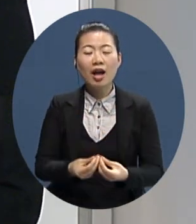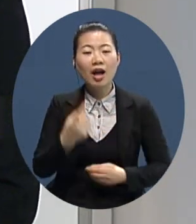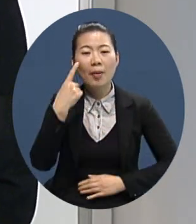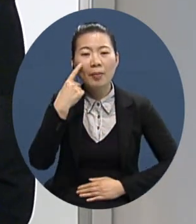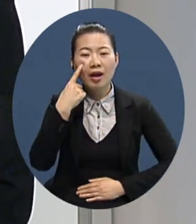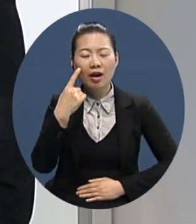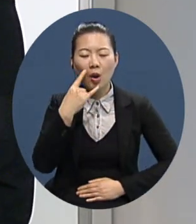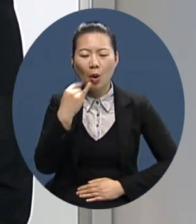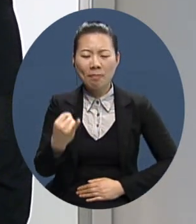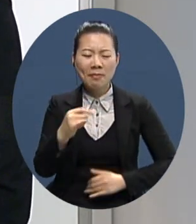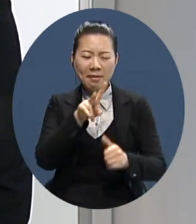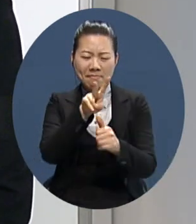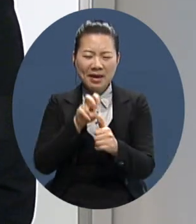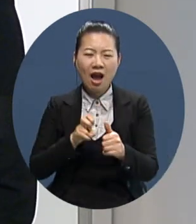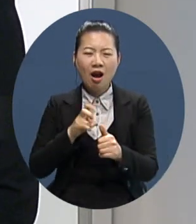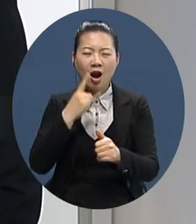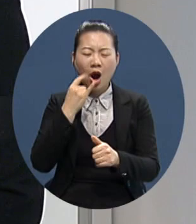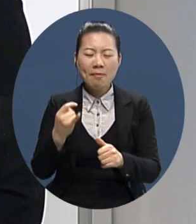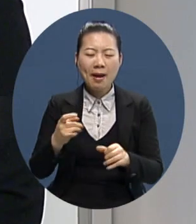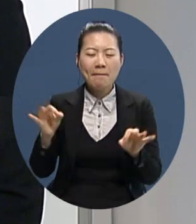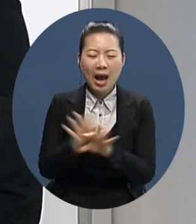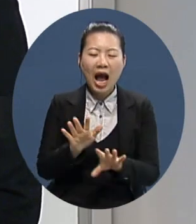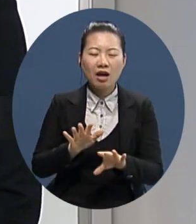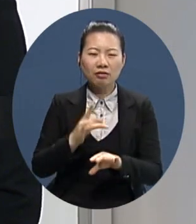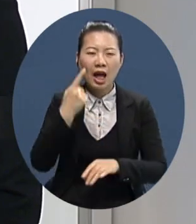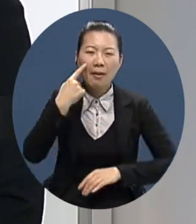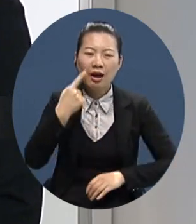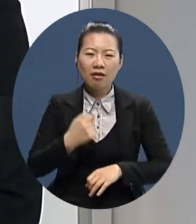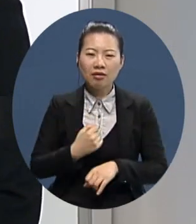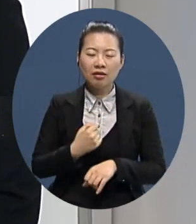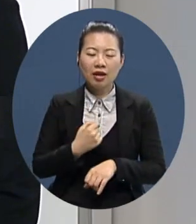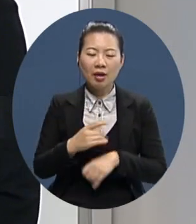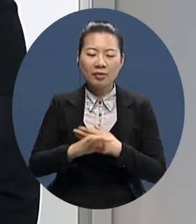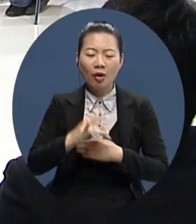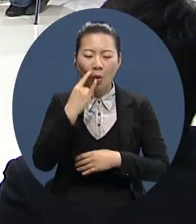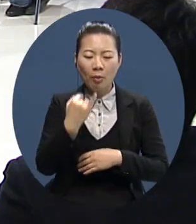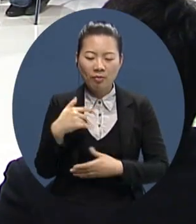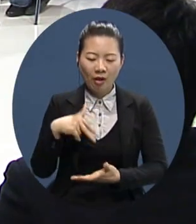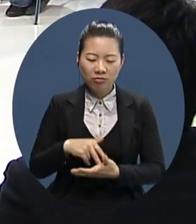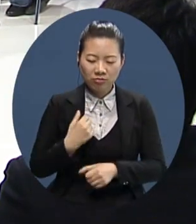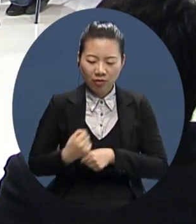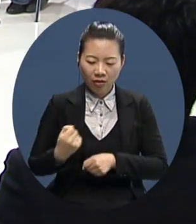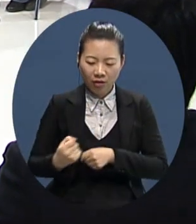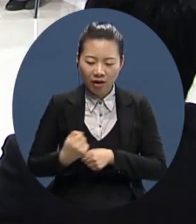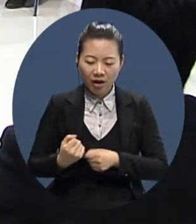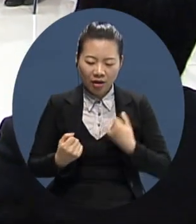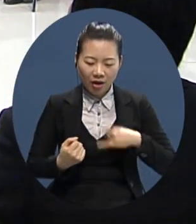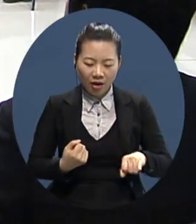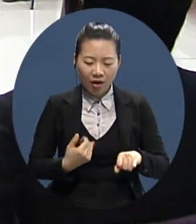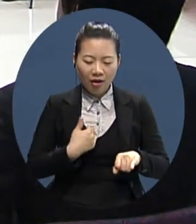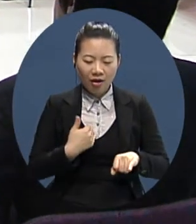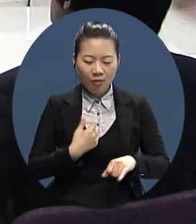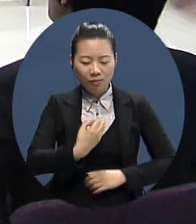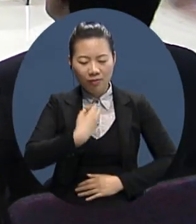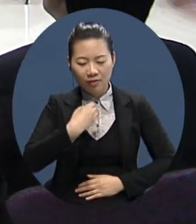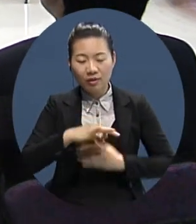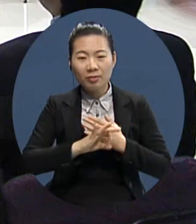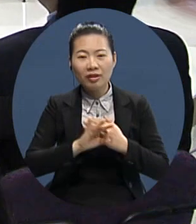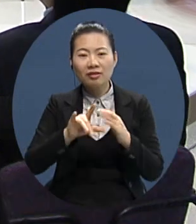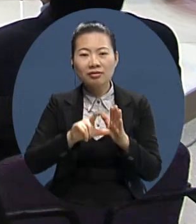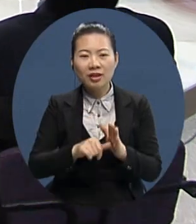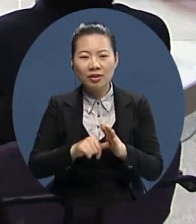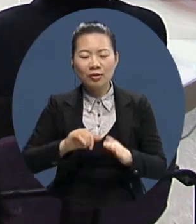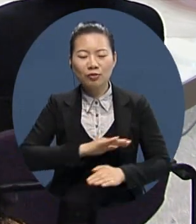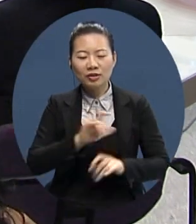들어볼까요? 엄마 미워, 엄마 없어졌으면 좋겠어. 이렇게 얘기를 하면 얼마나 당황스러워요. 정말 내 자식이 나한테 그런 소리를 하면 그랬을